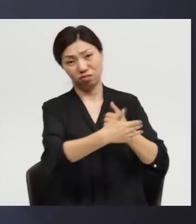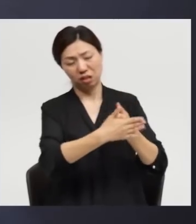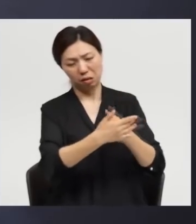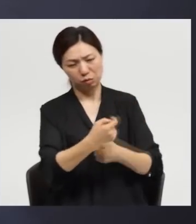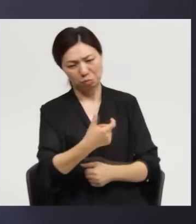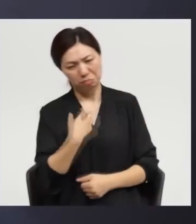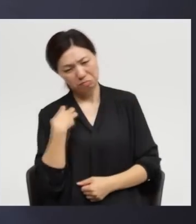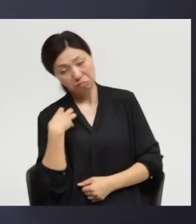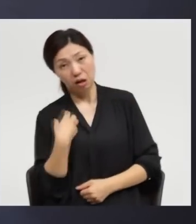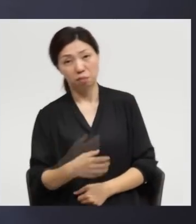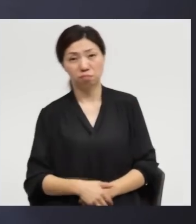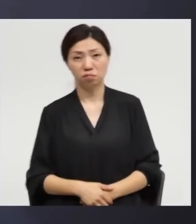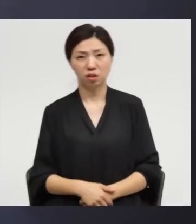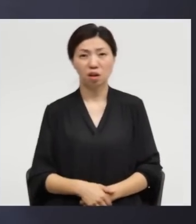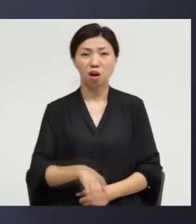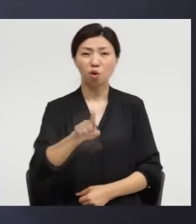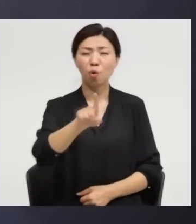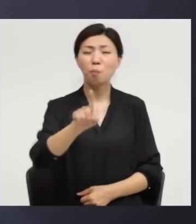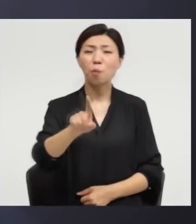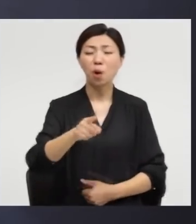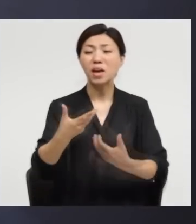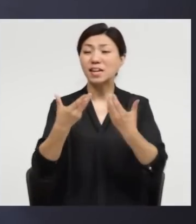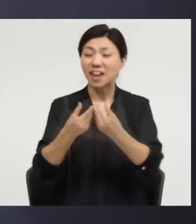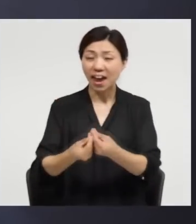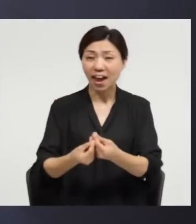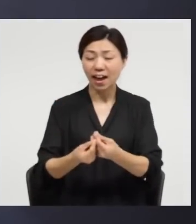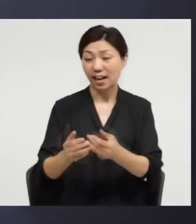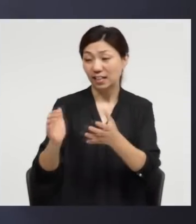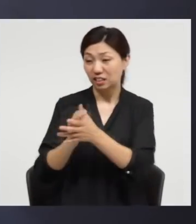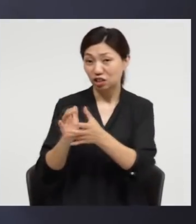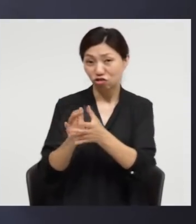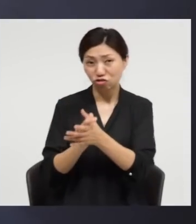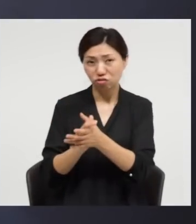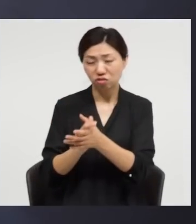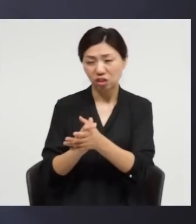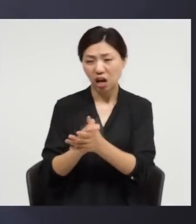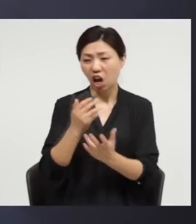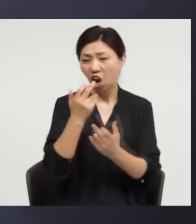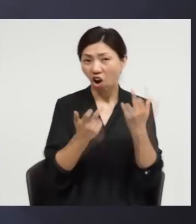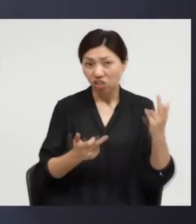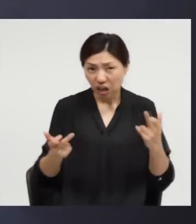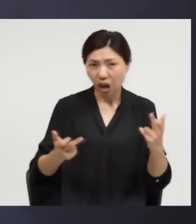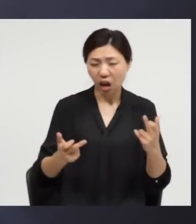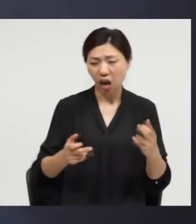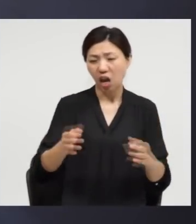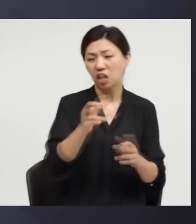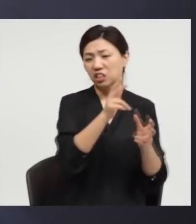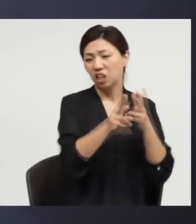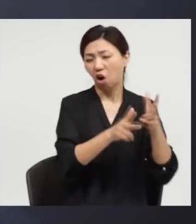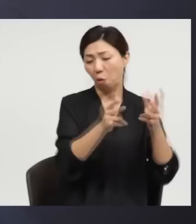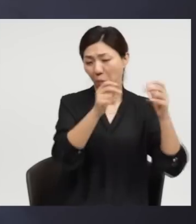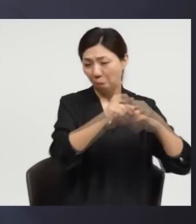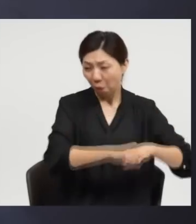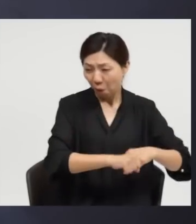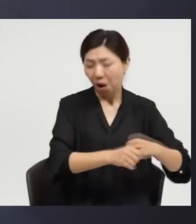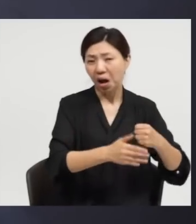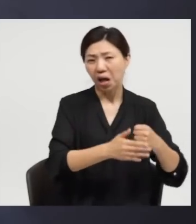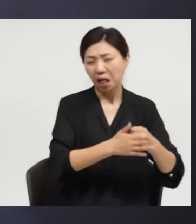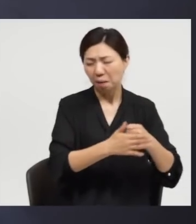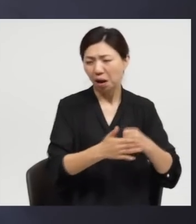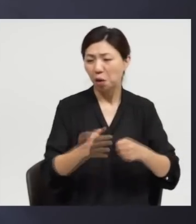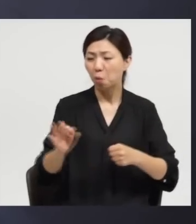뭐 친구지간에 형제간에 사업을 하다가 어려움에 처해가 돈 빌려달라면 자기 돈 빌려줄까?